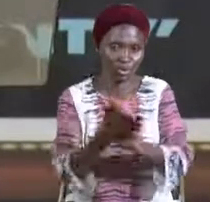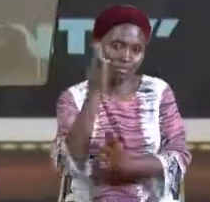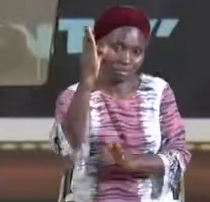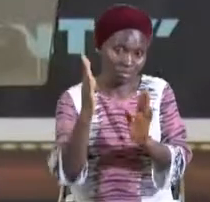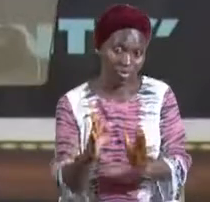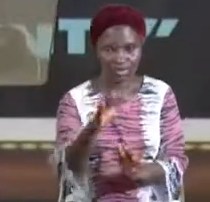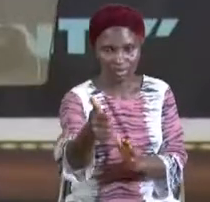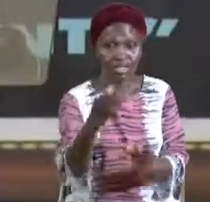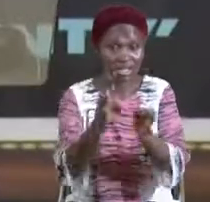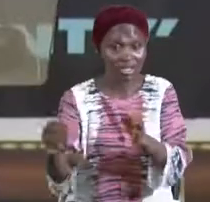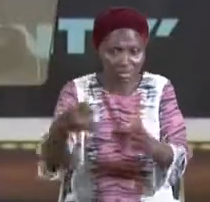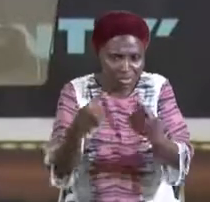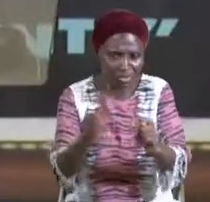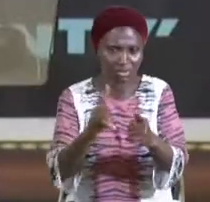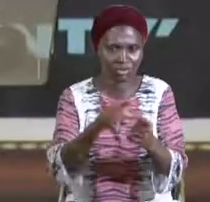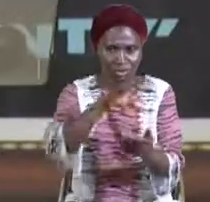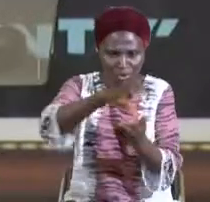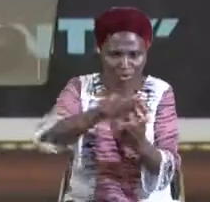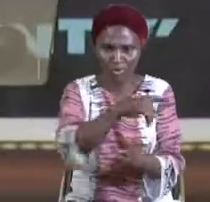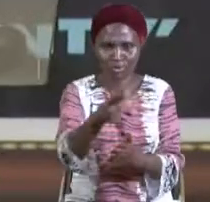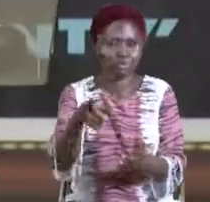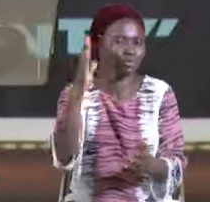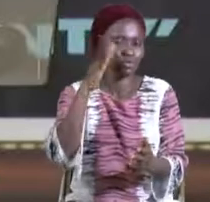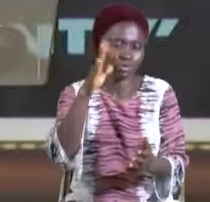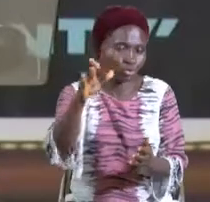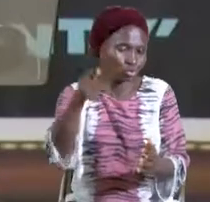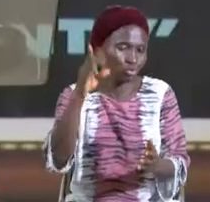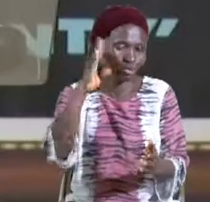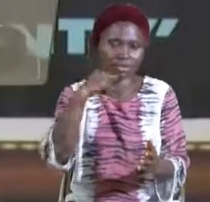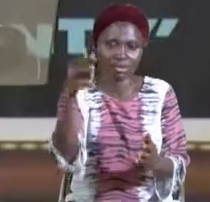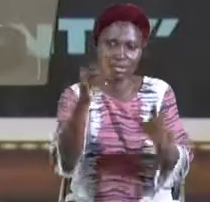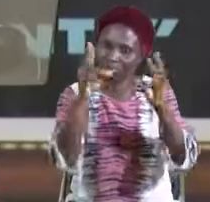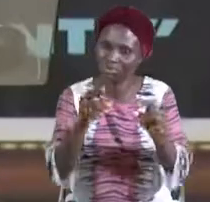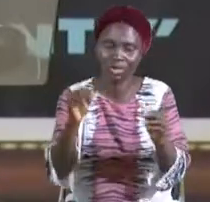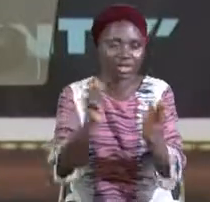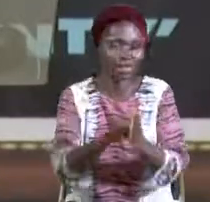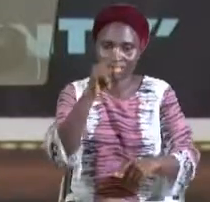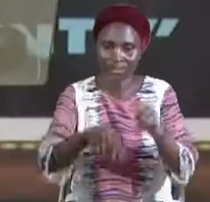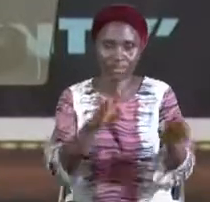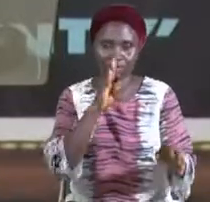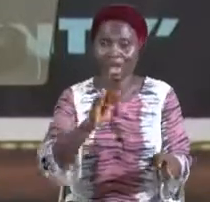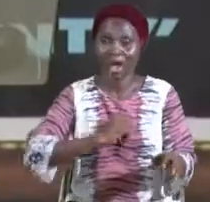Et s'ils essaient de te confondre, tu vas dire non, ça, ce n'est pas possible. Je connais qu'il y aura plus de